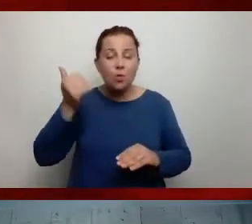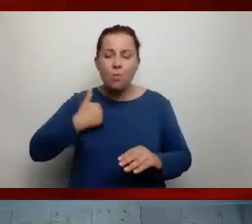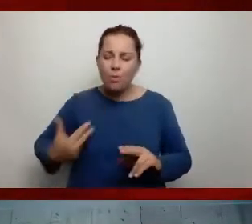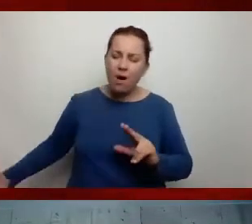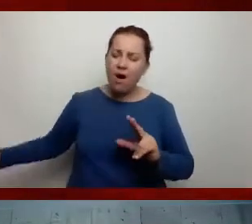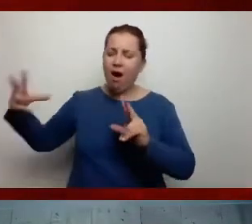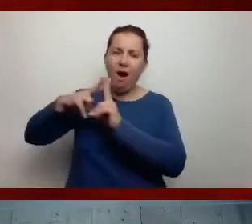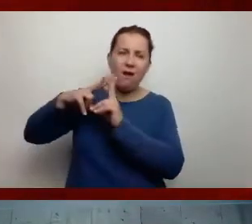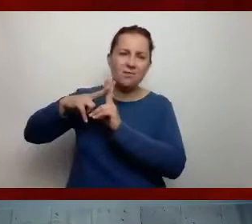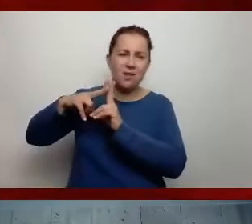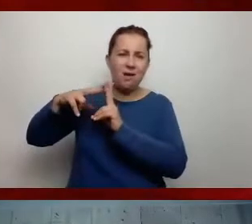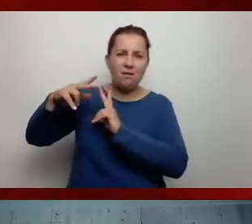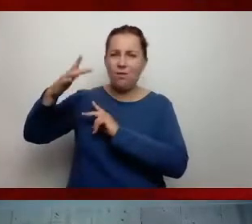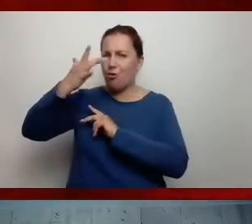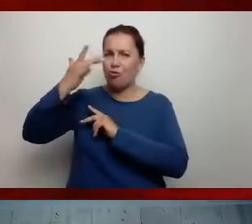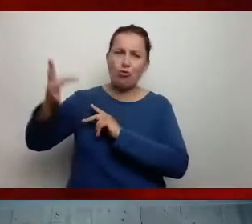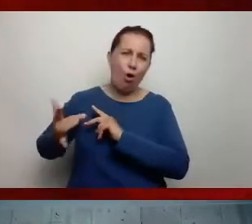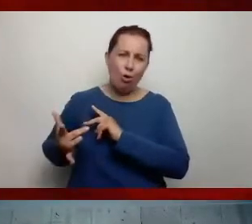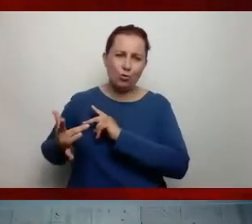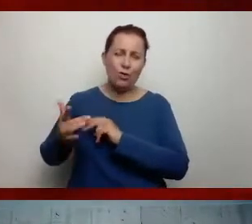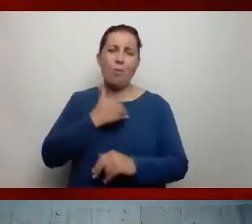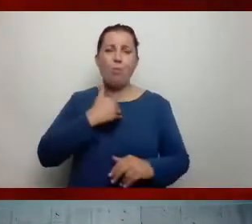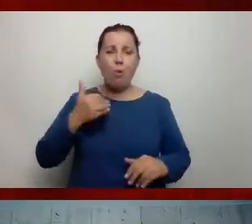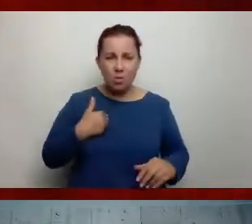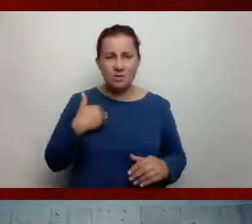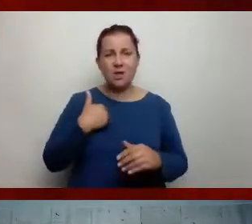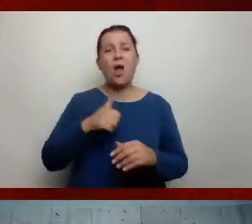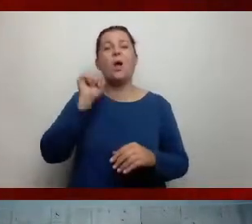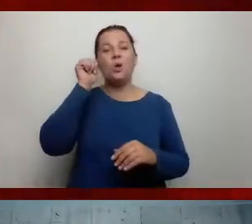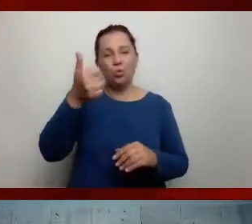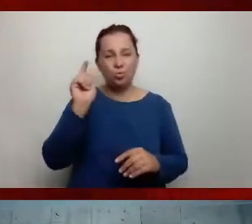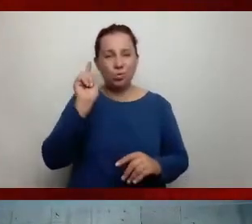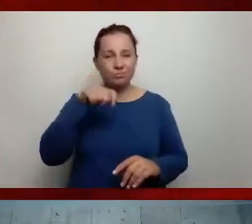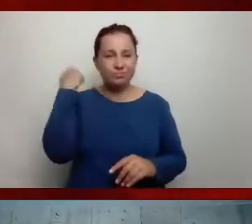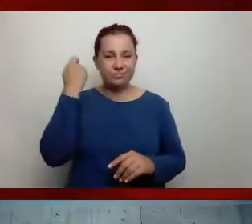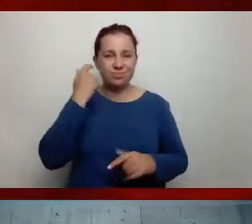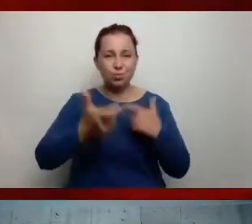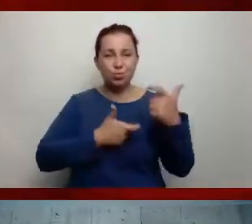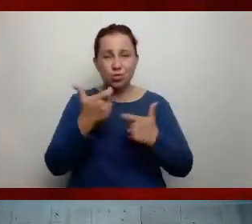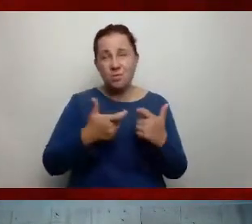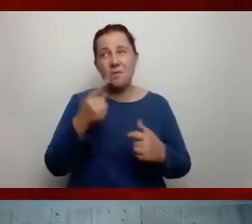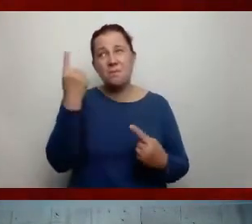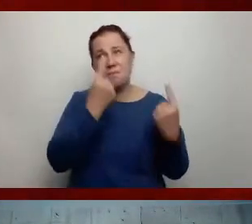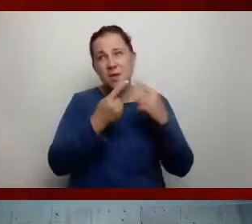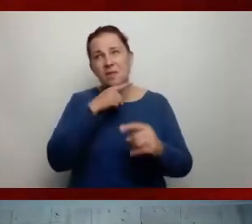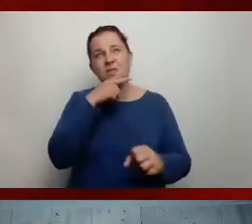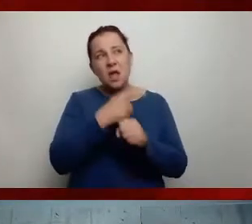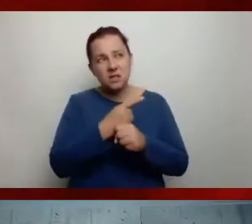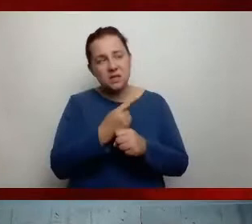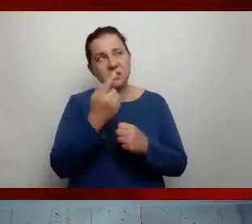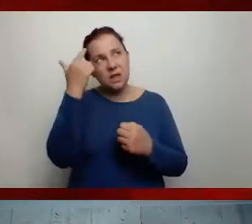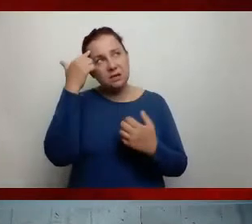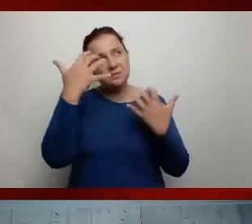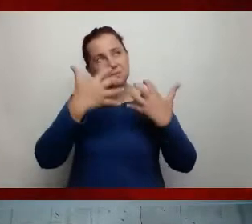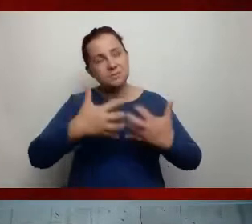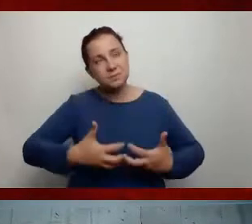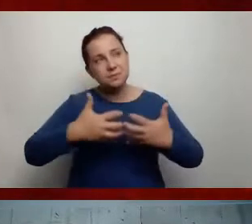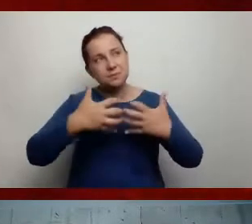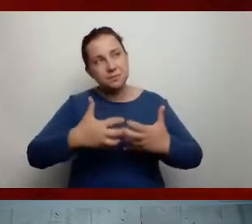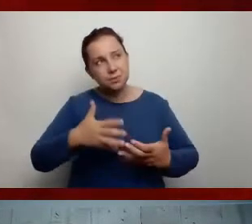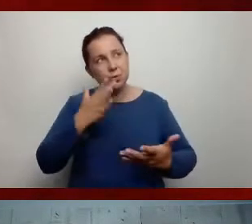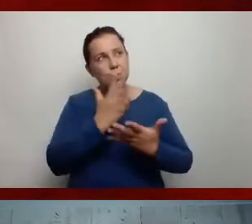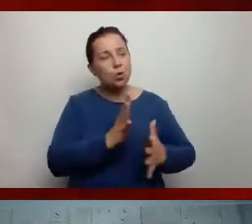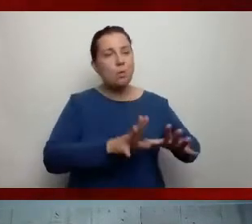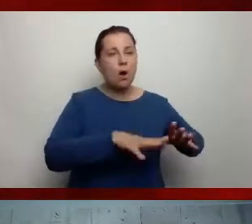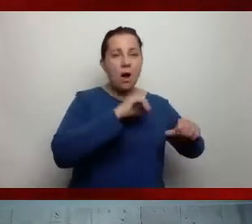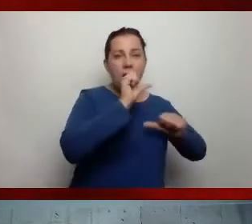strony przez Związek Radziecki. To jest chyba przemyślane tak naprawdę, bo Witkacy już od lat